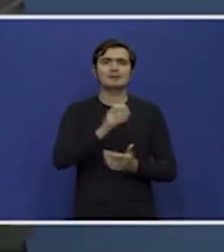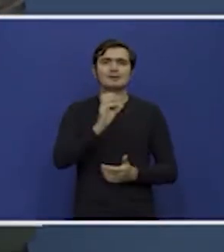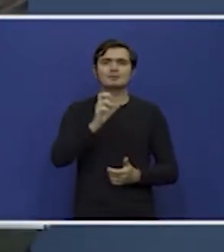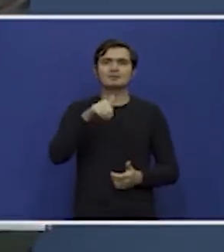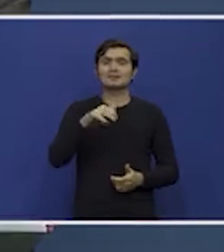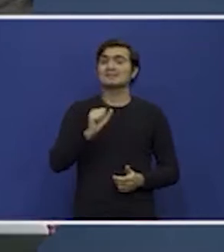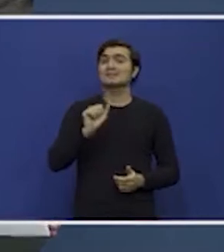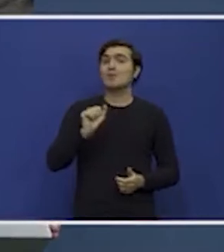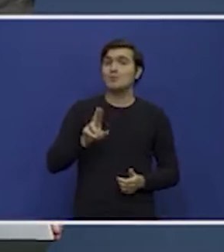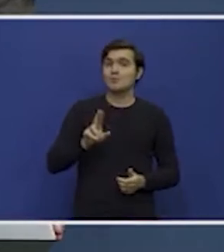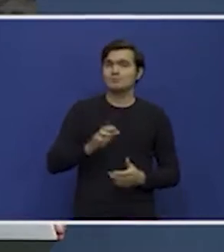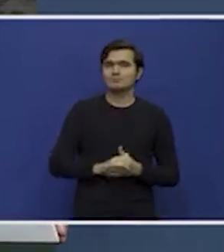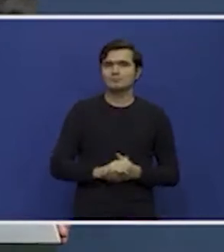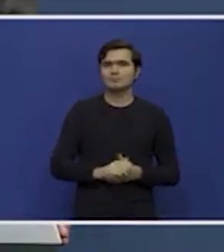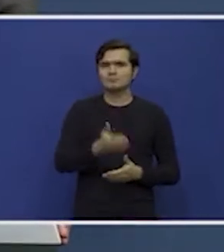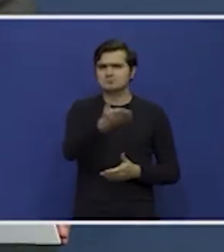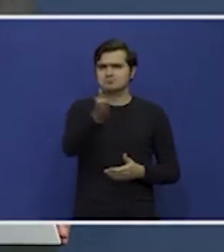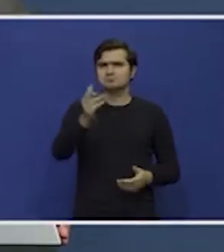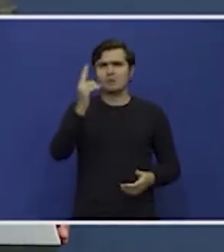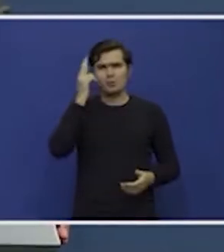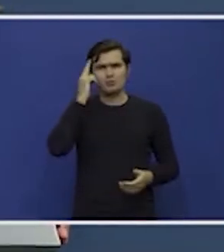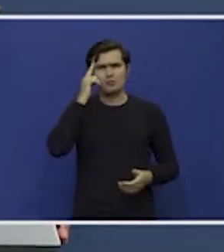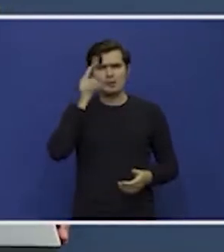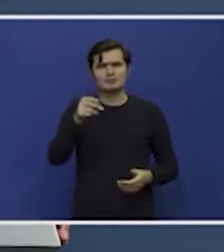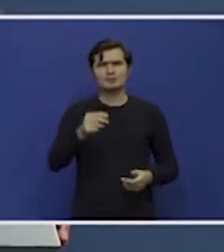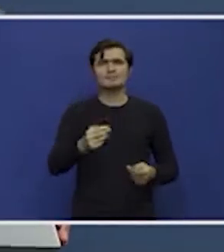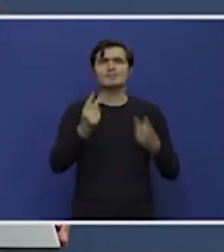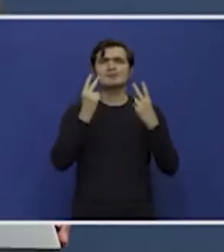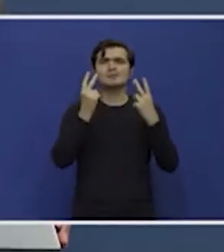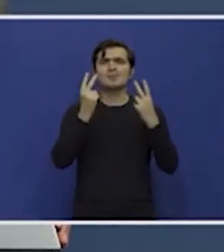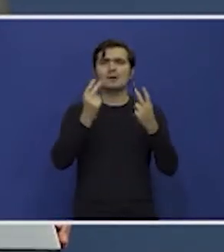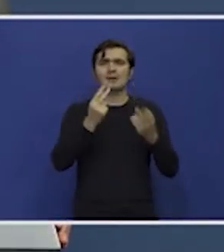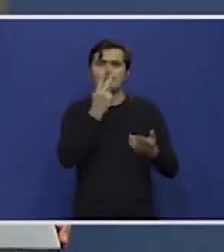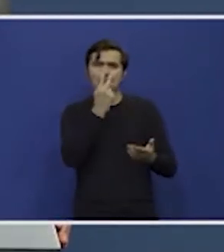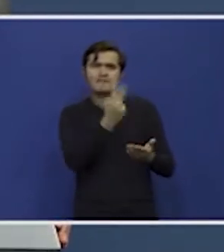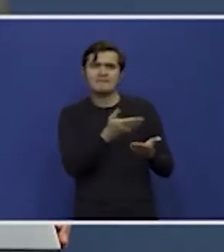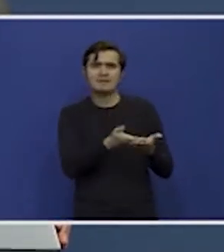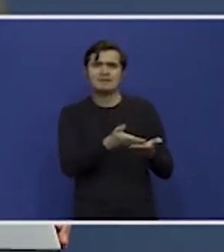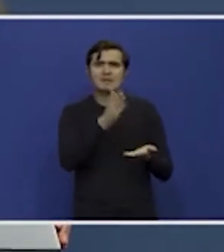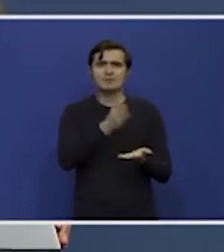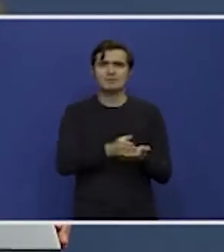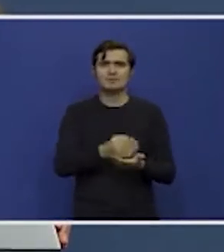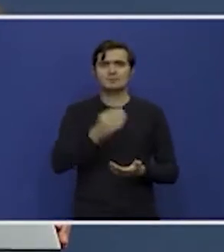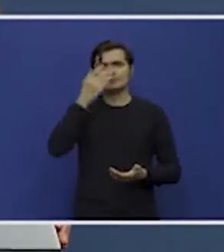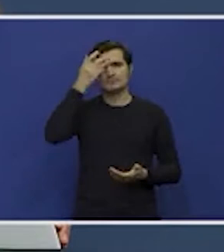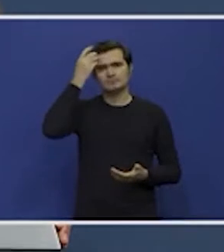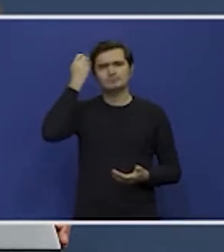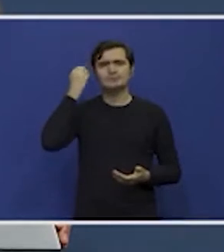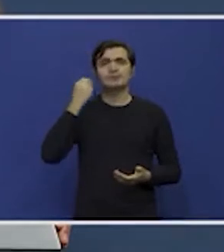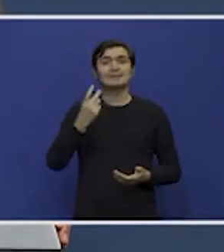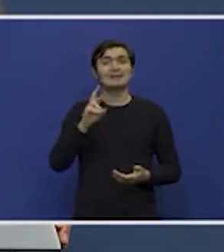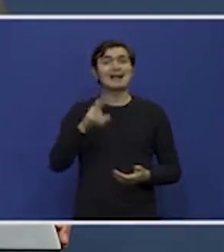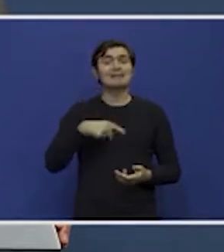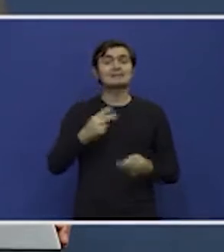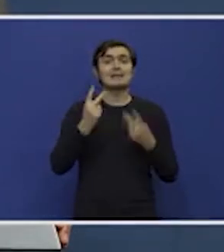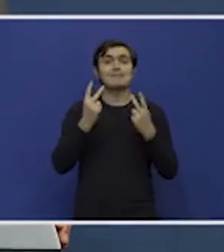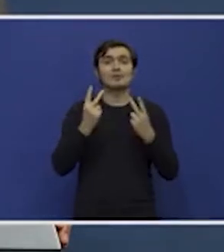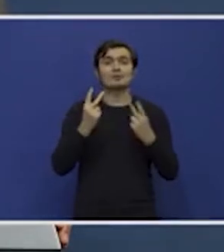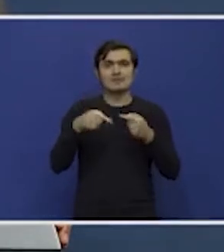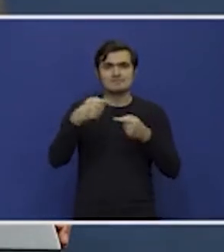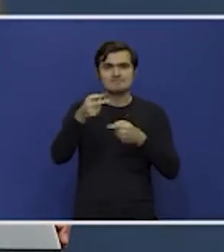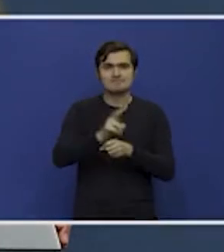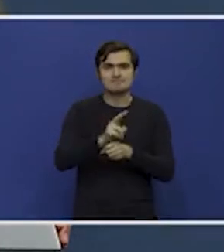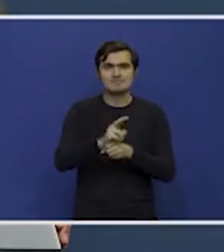CNSU. Deja cunoașteți principalele prevederi. Important este următorul lucru,